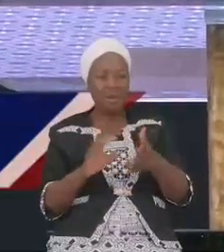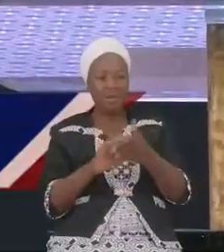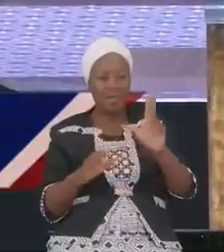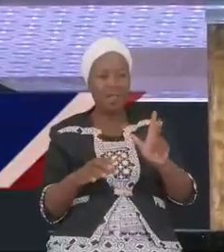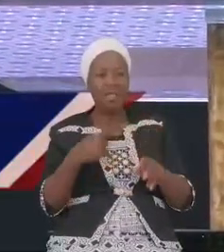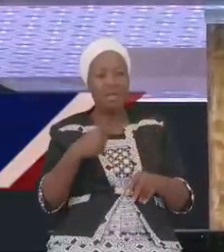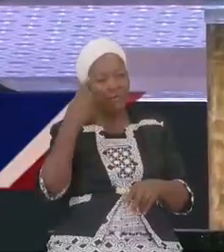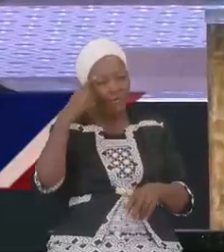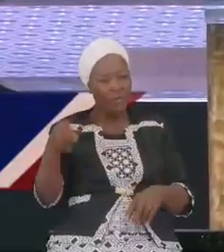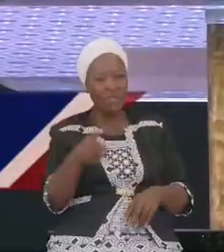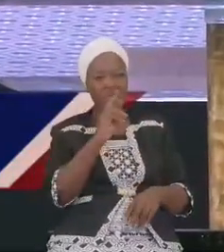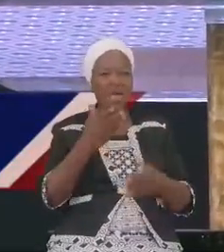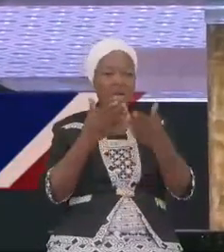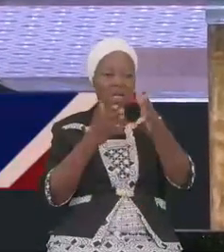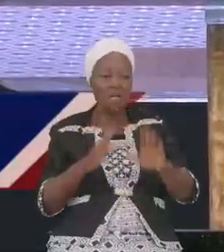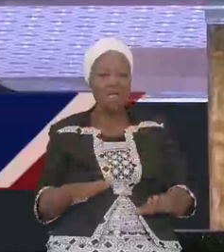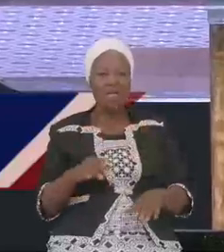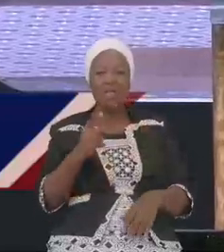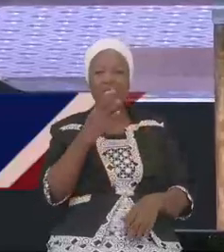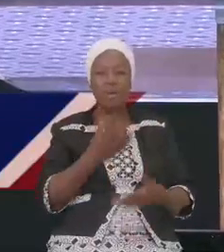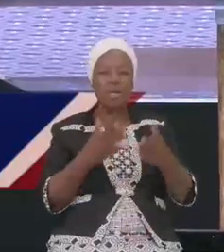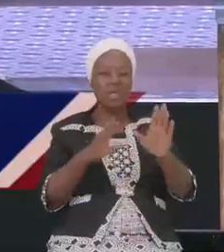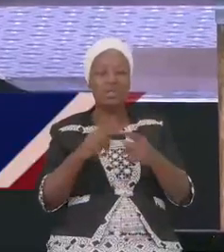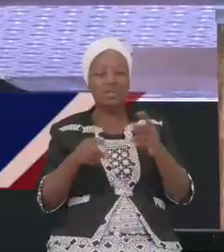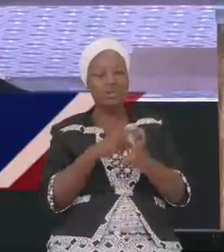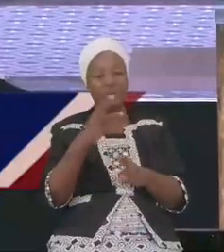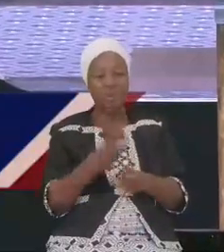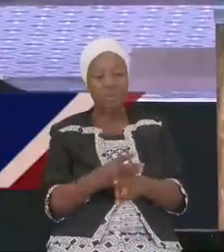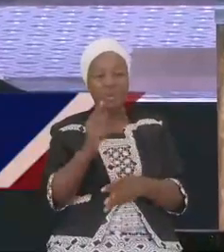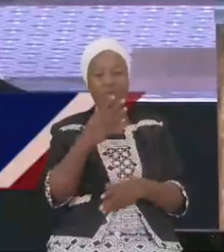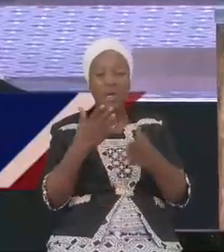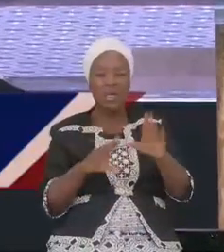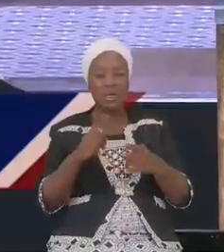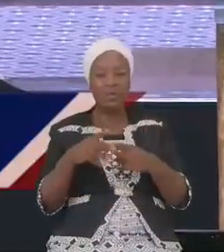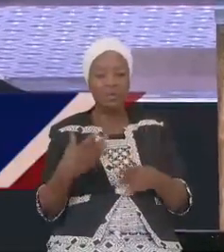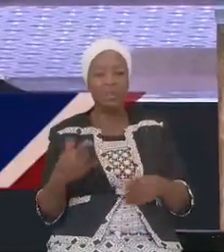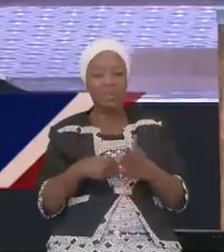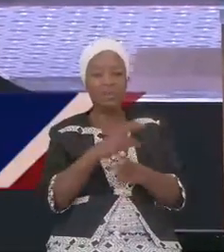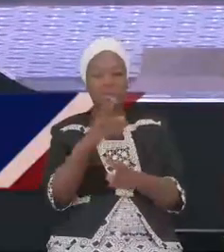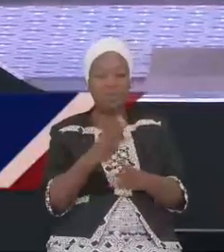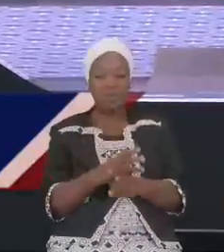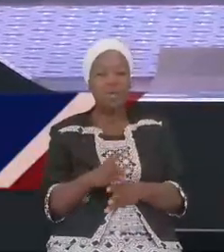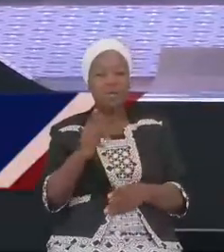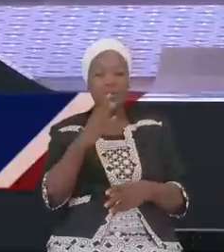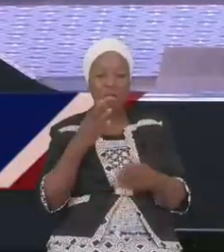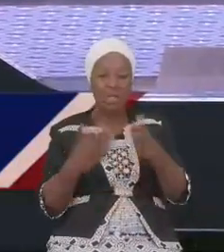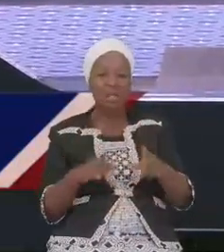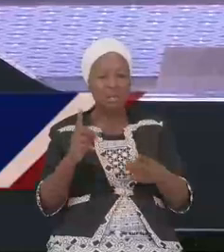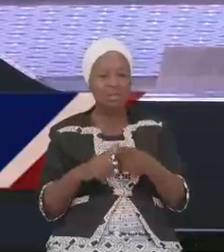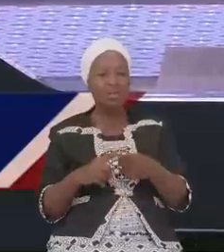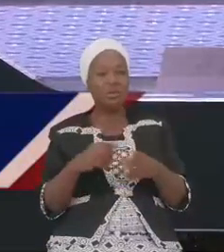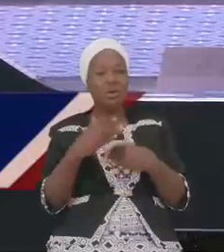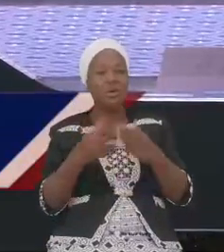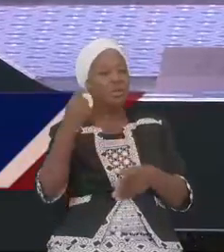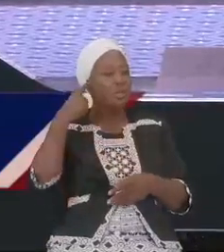Car vous êtes mort au monde, vous êtes mort aux choses du monde, vous êtes mort à